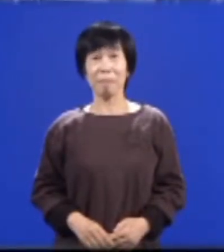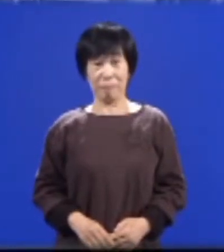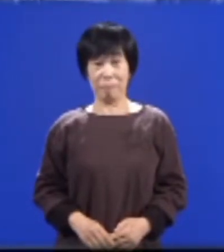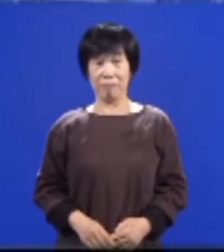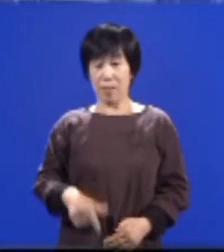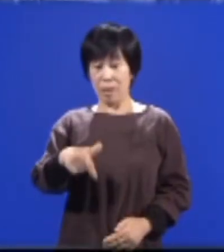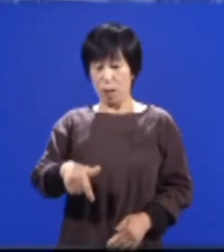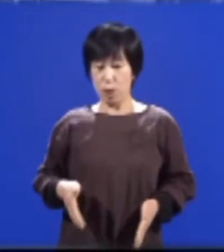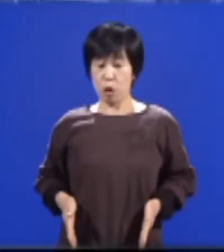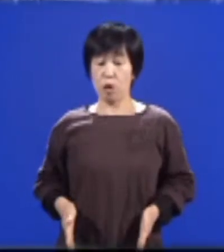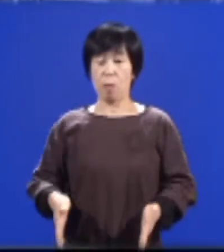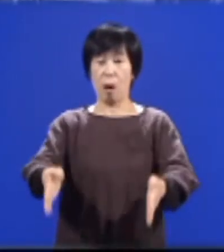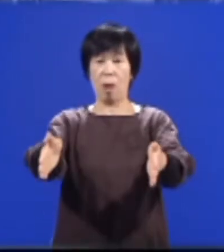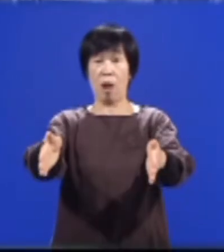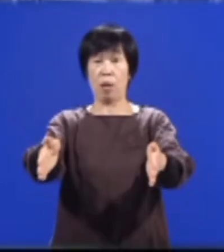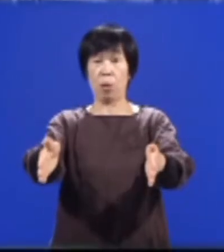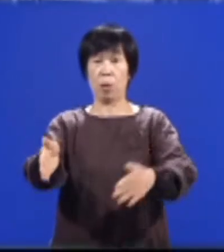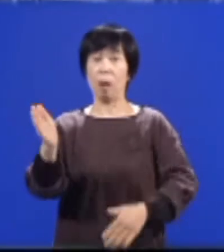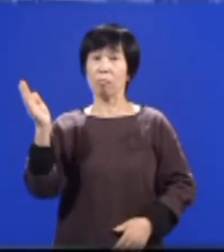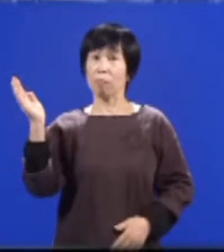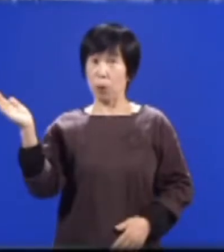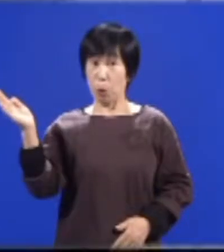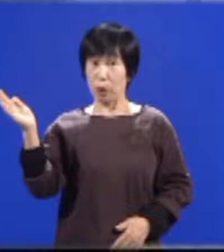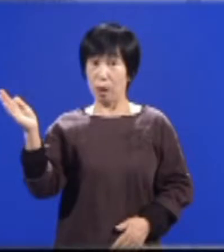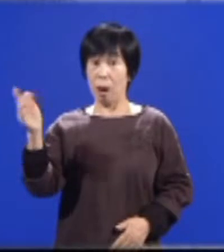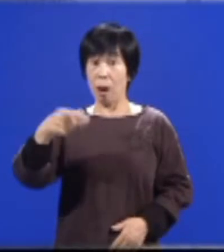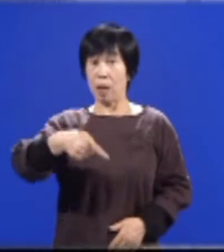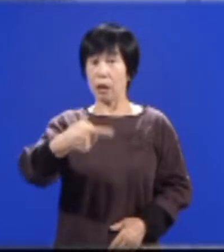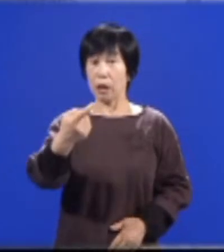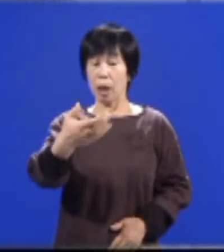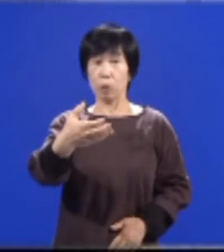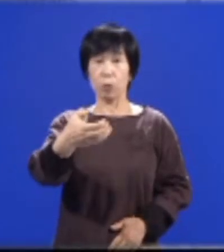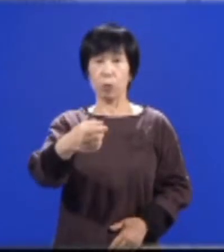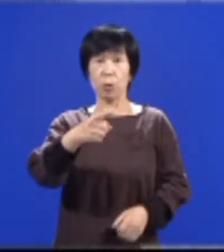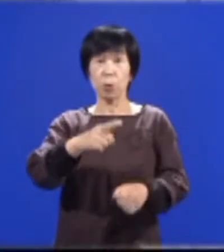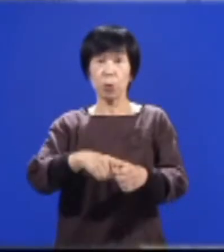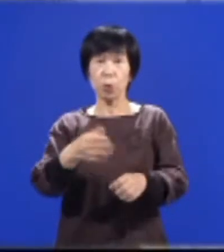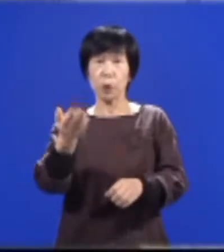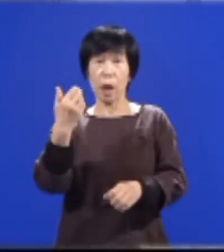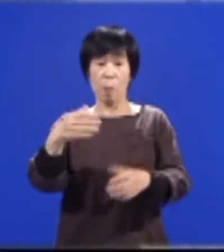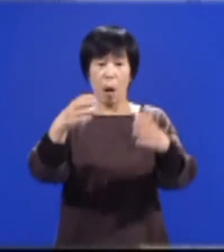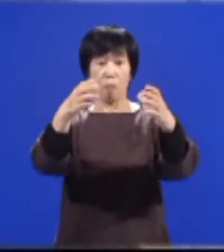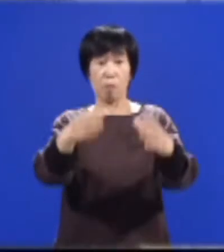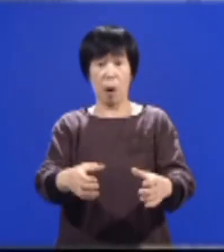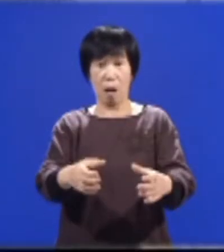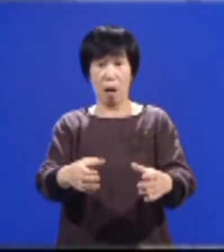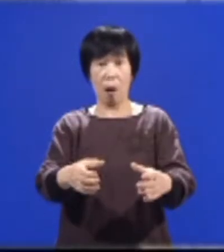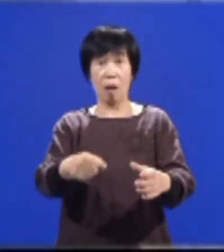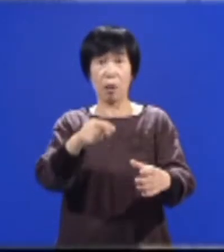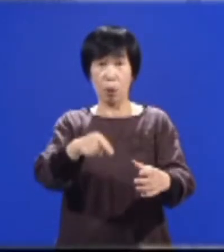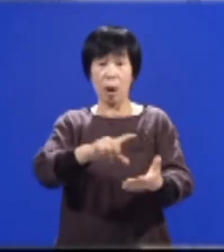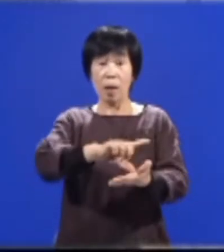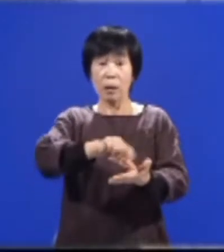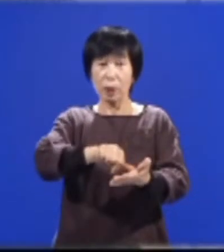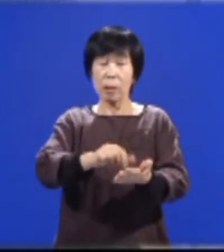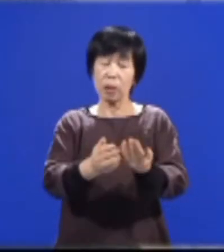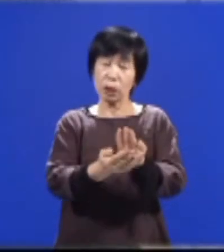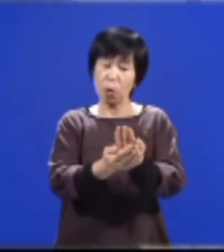昔の下街道沿いにはおよそ190年前に建てられた常夜灯が地域を守